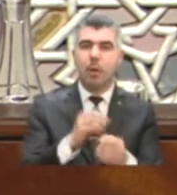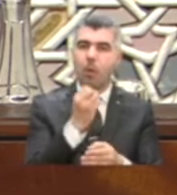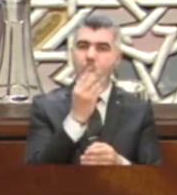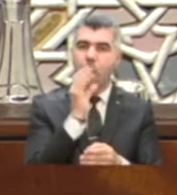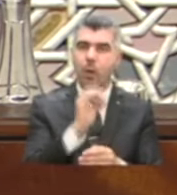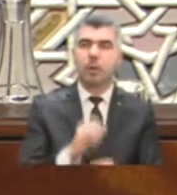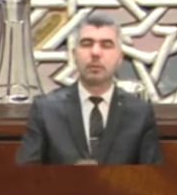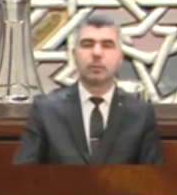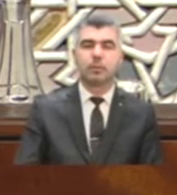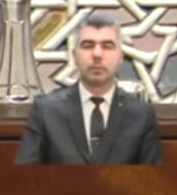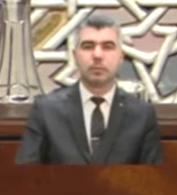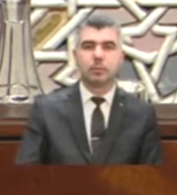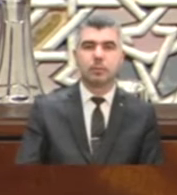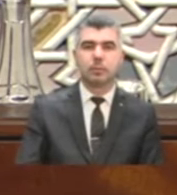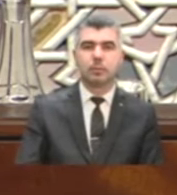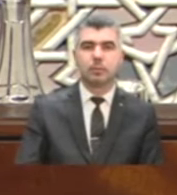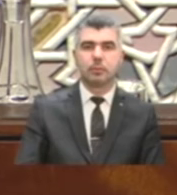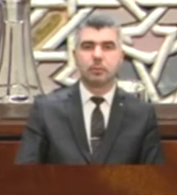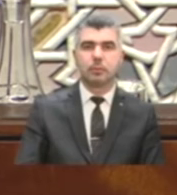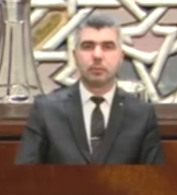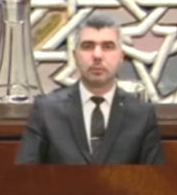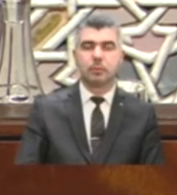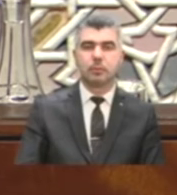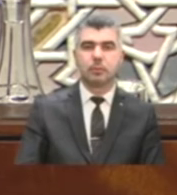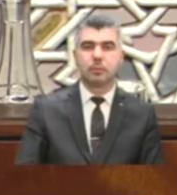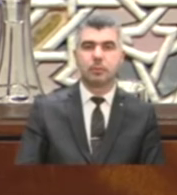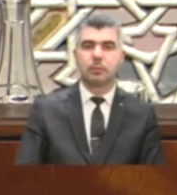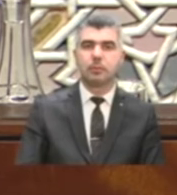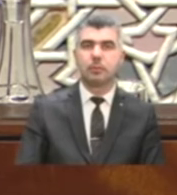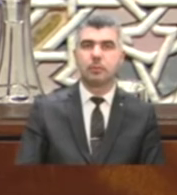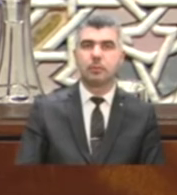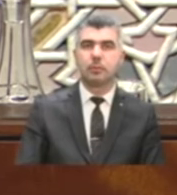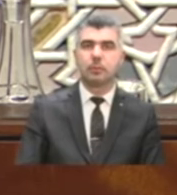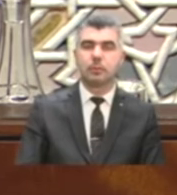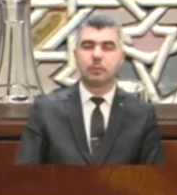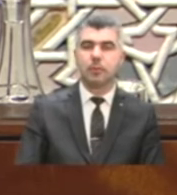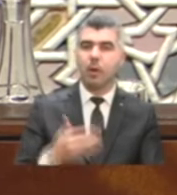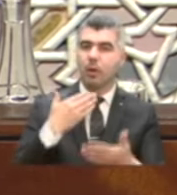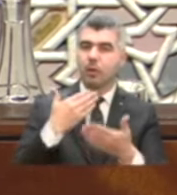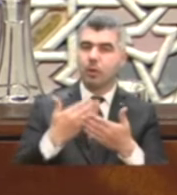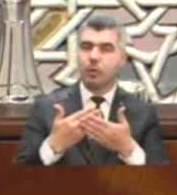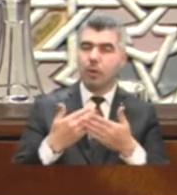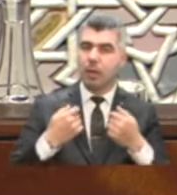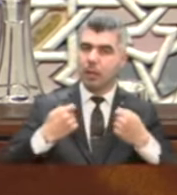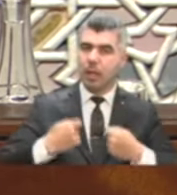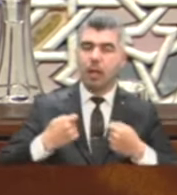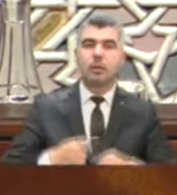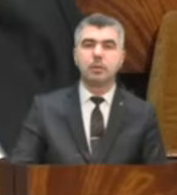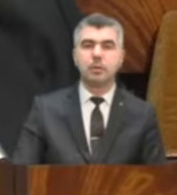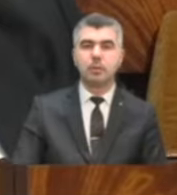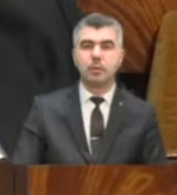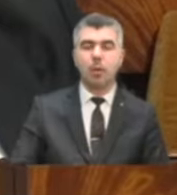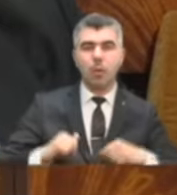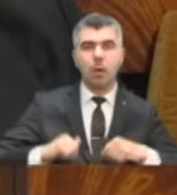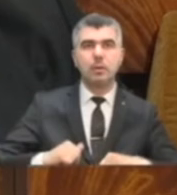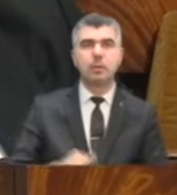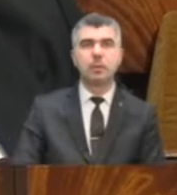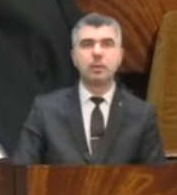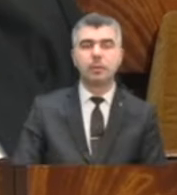المعارضه الاتحاديه. تفضل السيد نائب محترم. شكرا سيد الرئيس. سيد